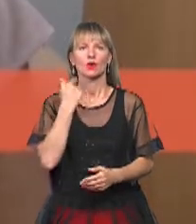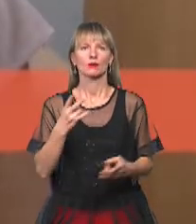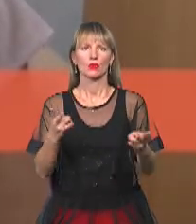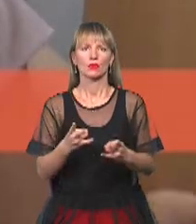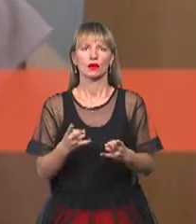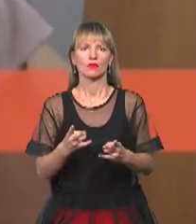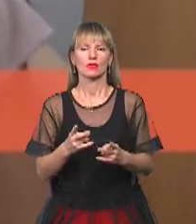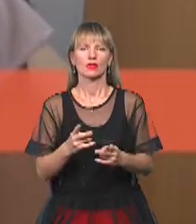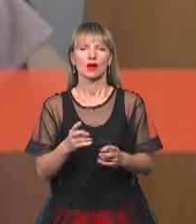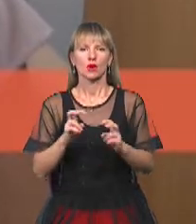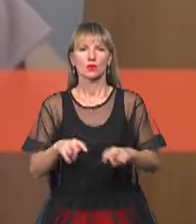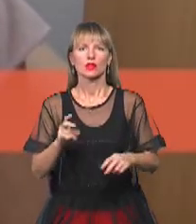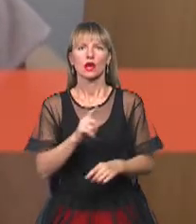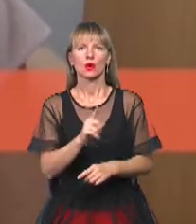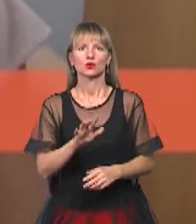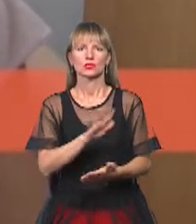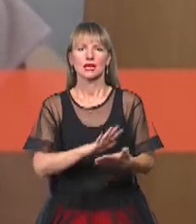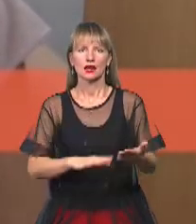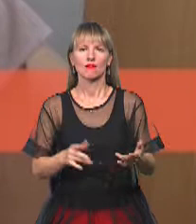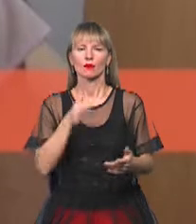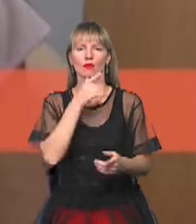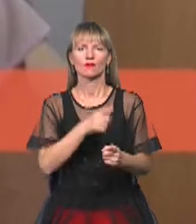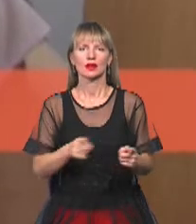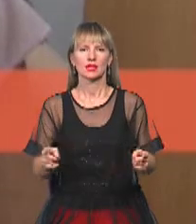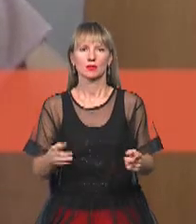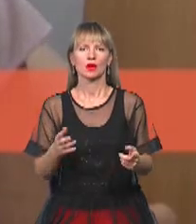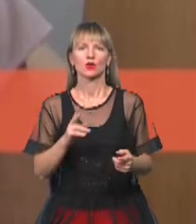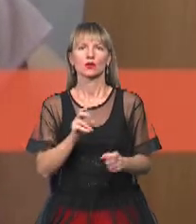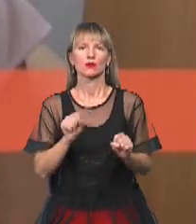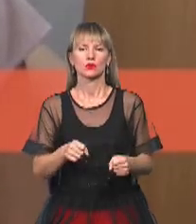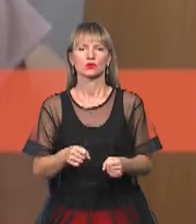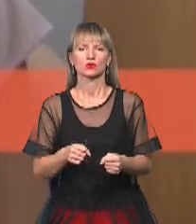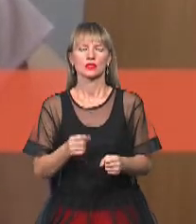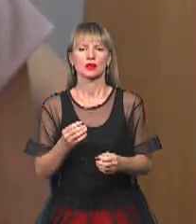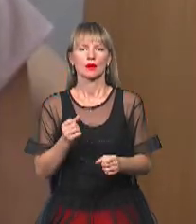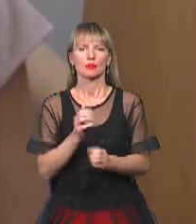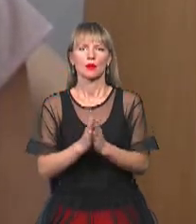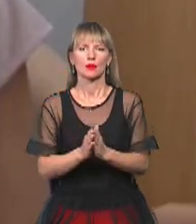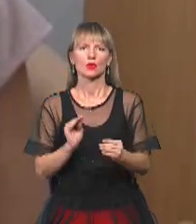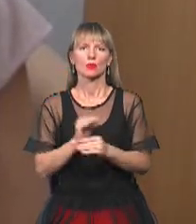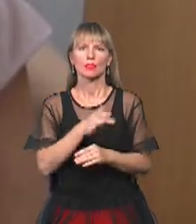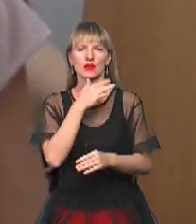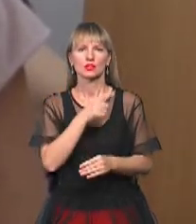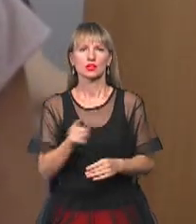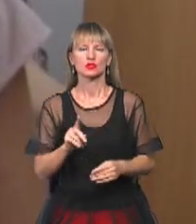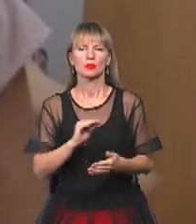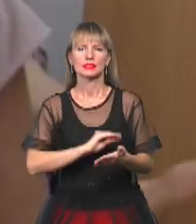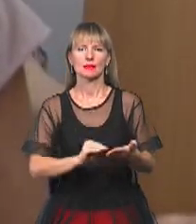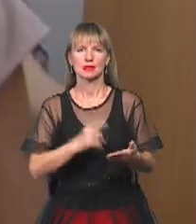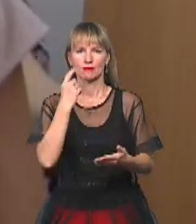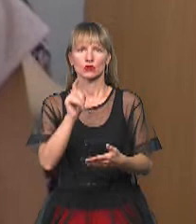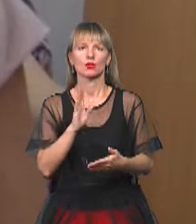додаткові матеріали, потрібен ще час службі. Вони тоді можуть попросити додатковий час, але прописав інформацію, що